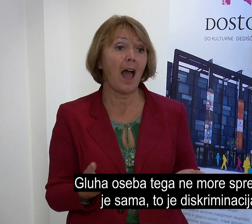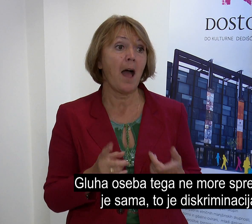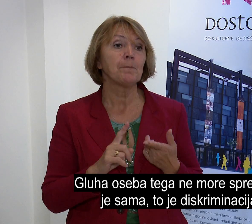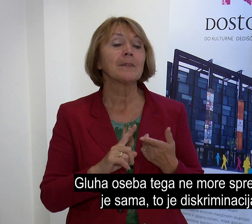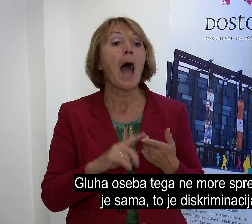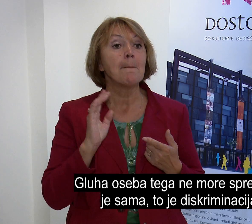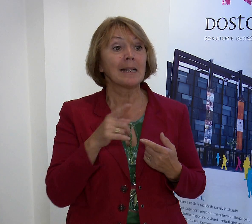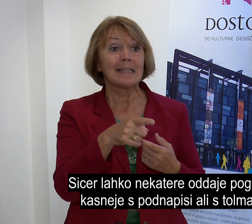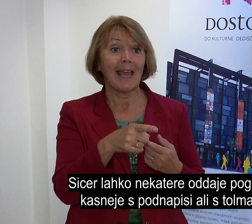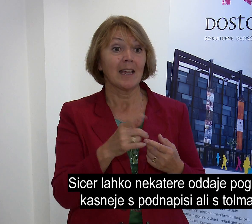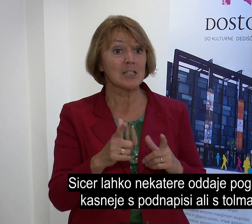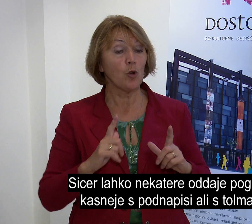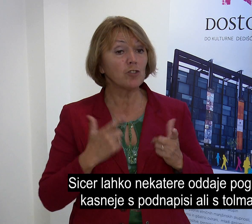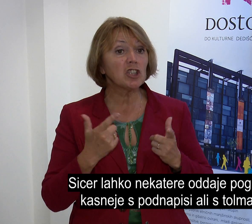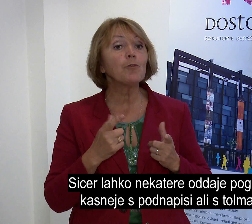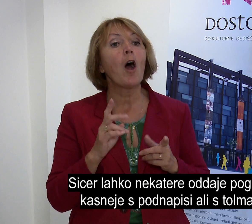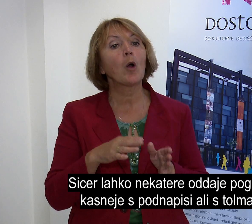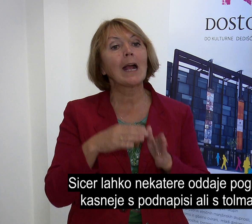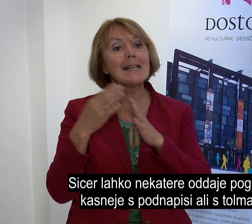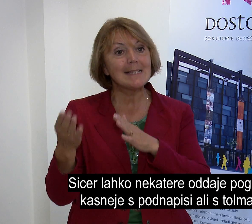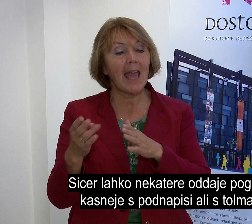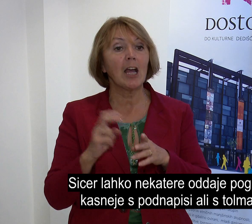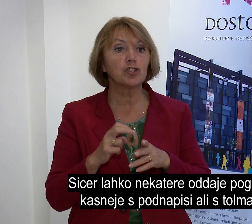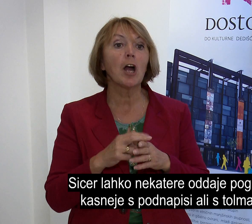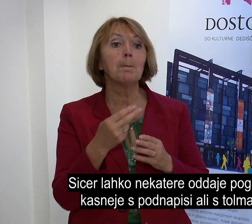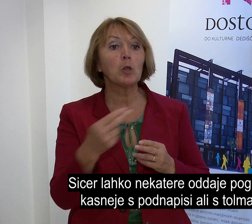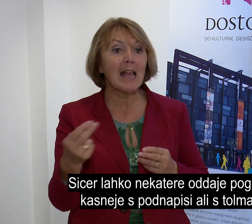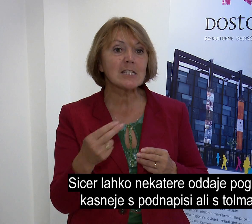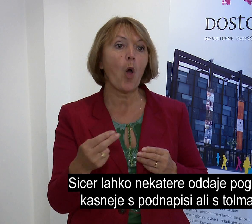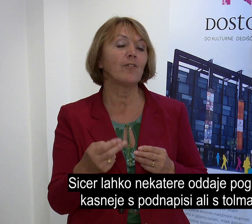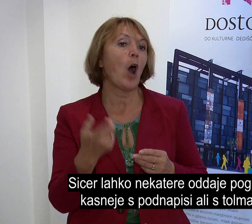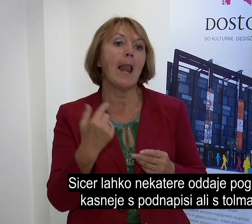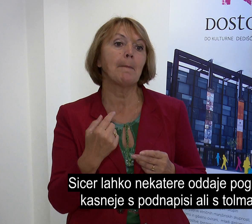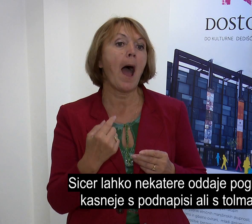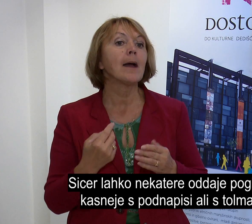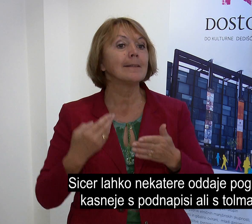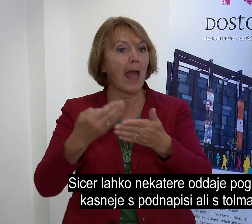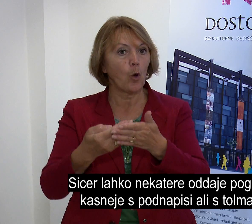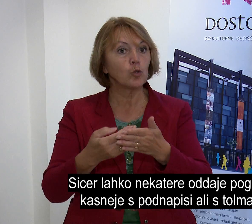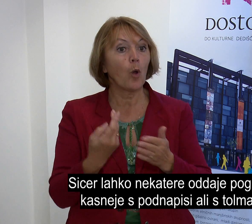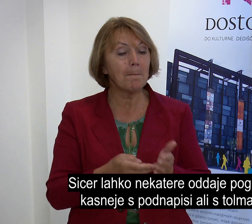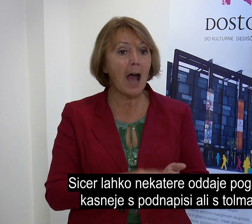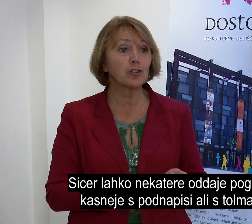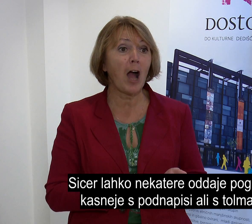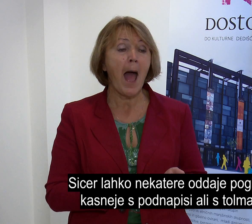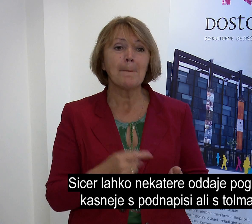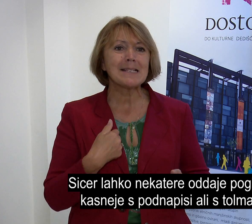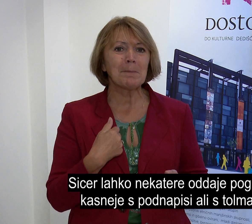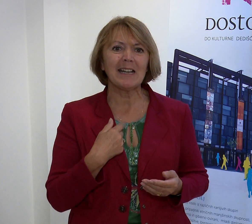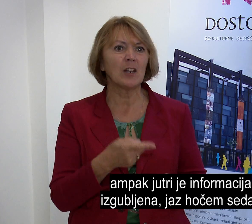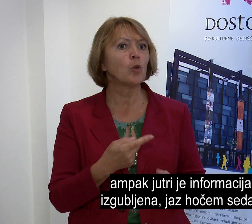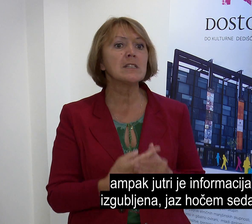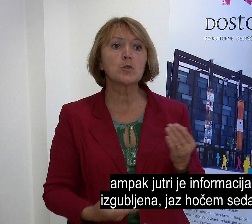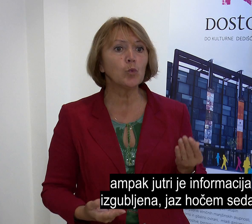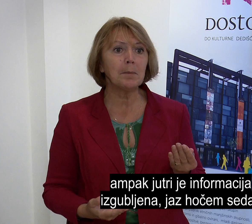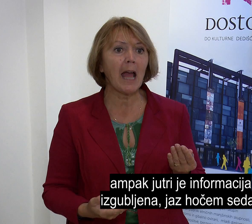Hvala, zelo lepo, da se nekako tako sodelujete za šolo, z zavodom tam v Mariboru in nekako pripravljate predstave, da se otroci